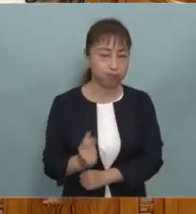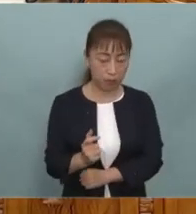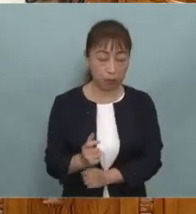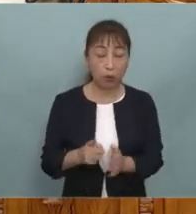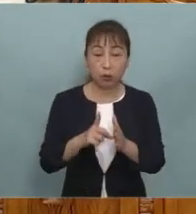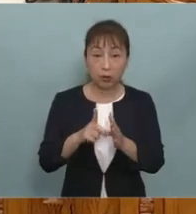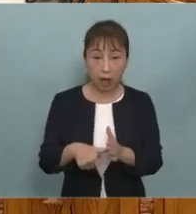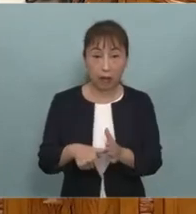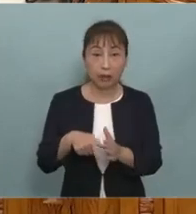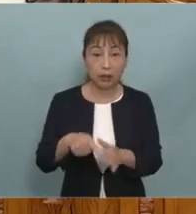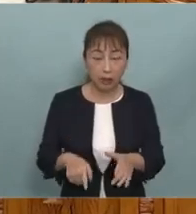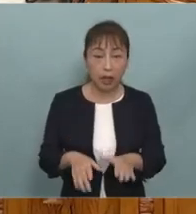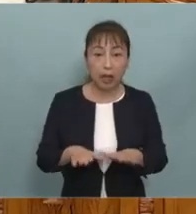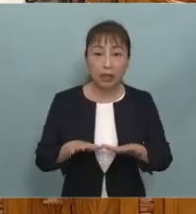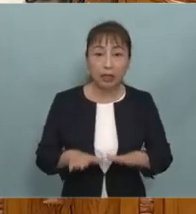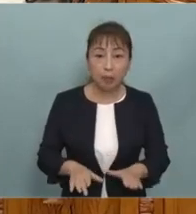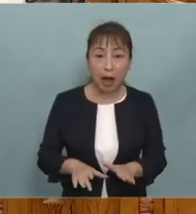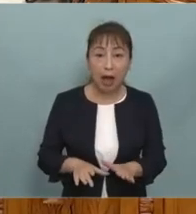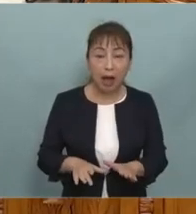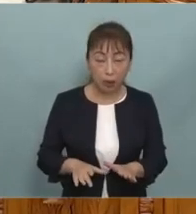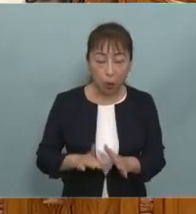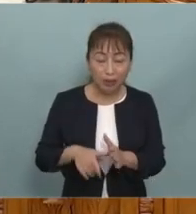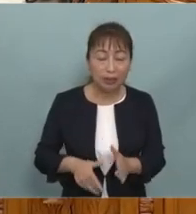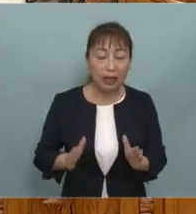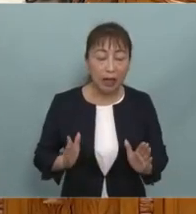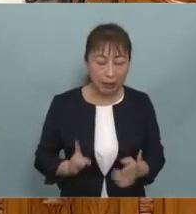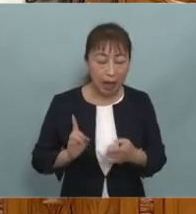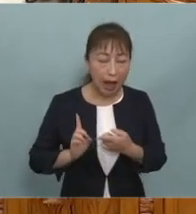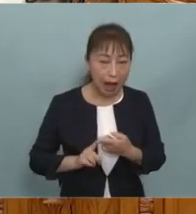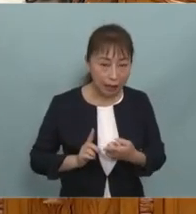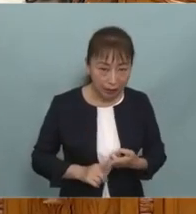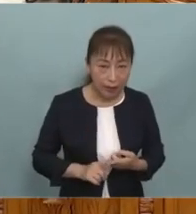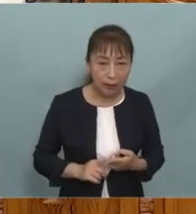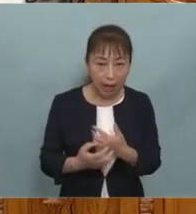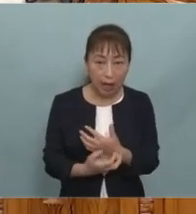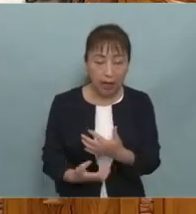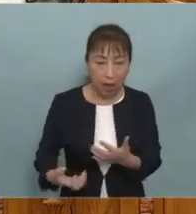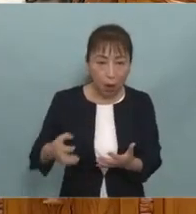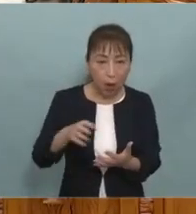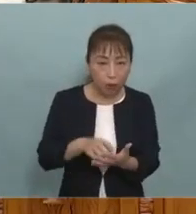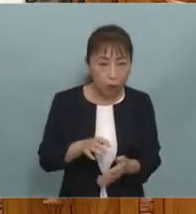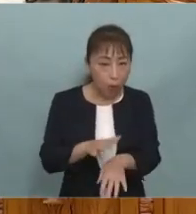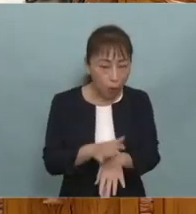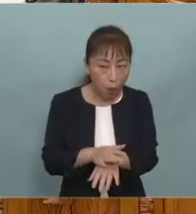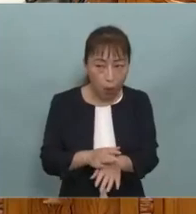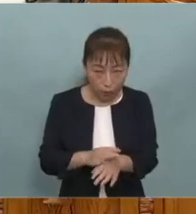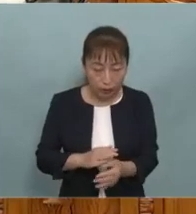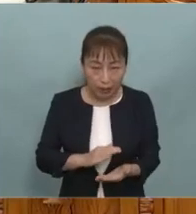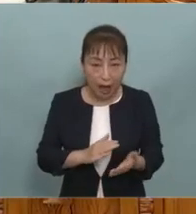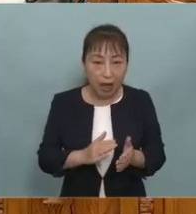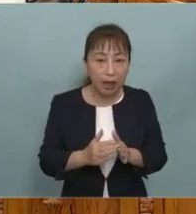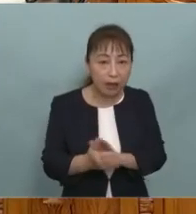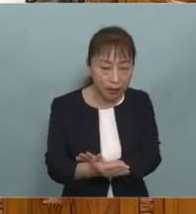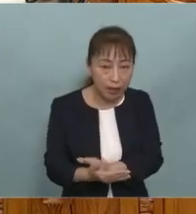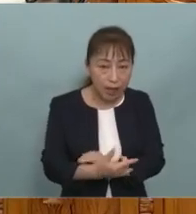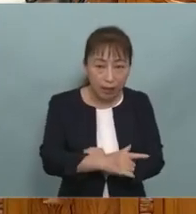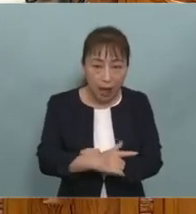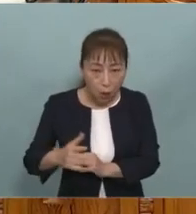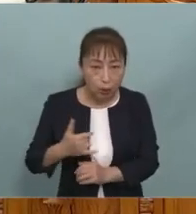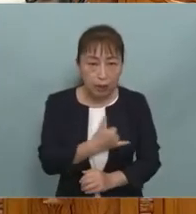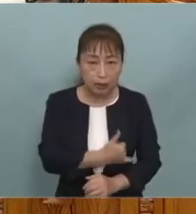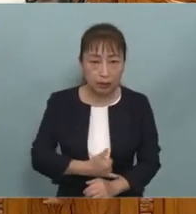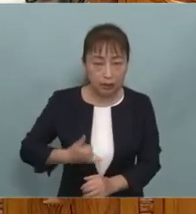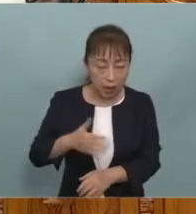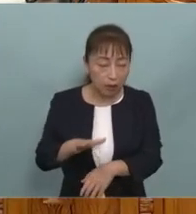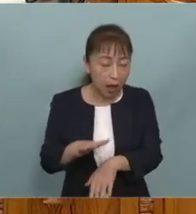際今の時代にあった社会保障へと転換し多様な人生のあり方